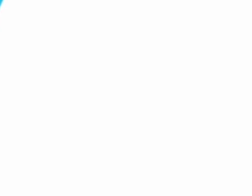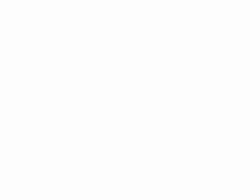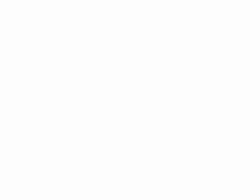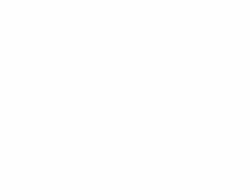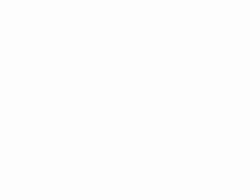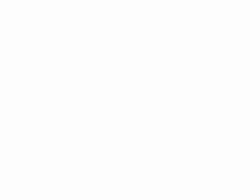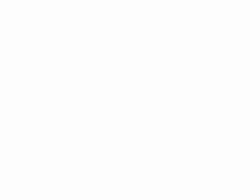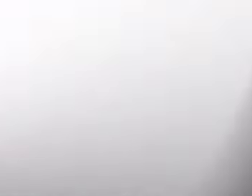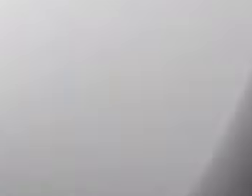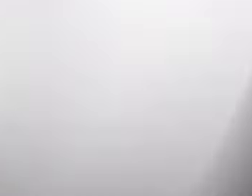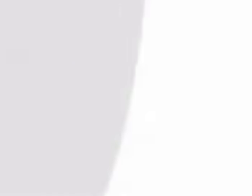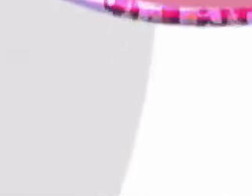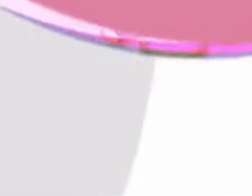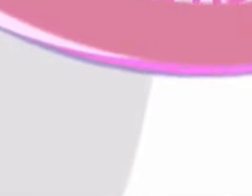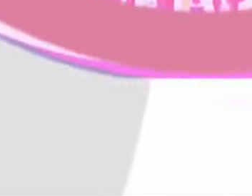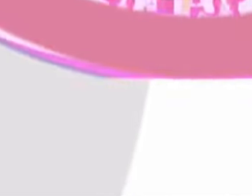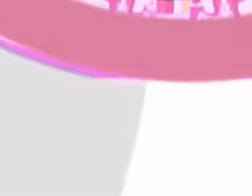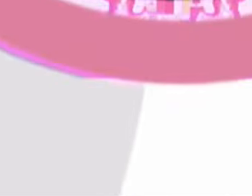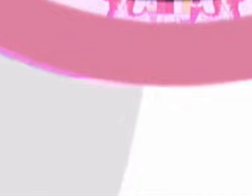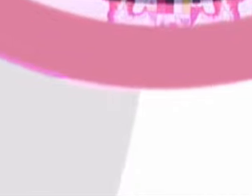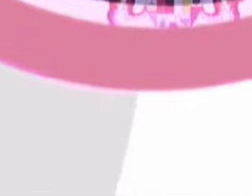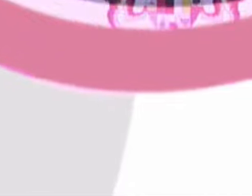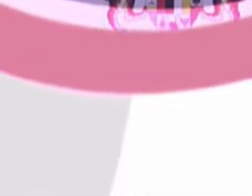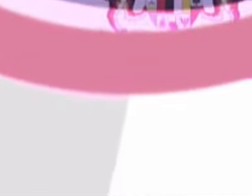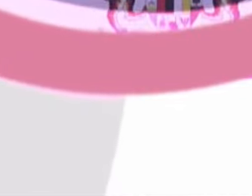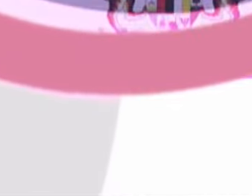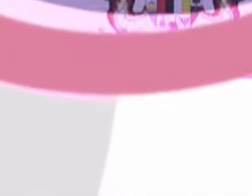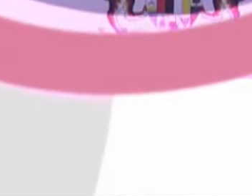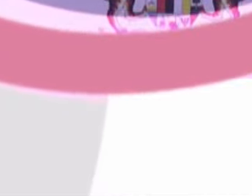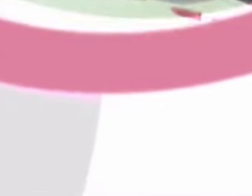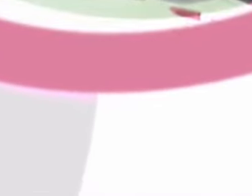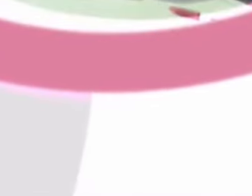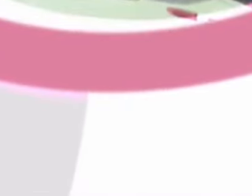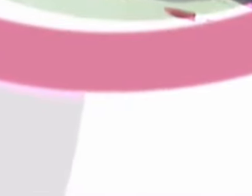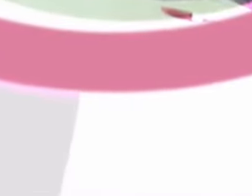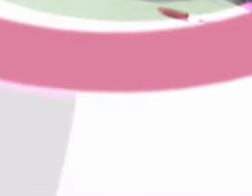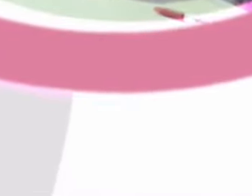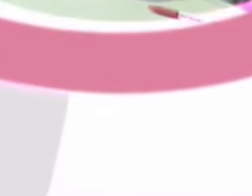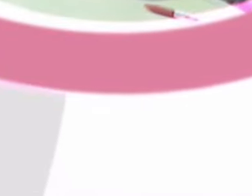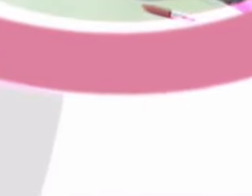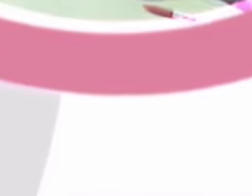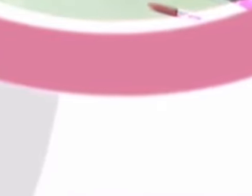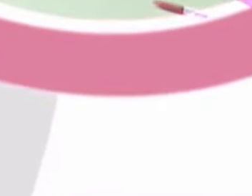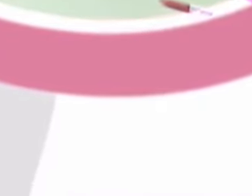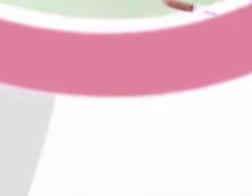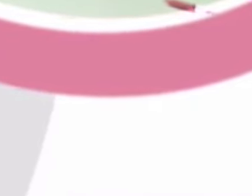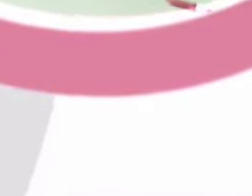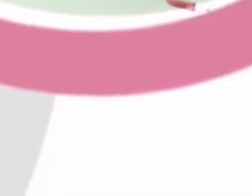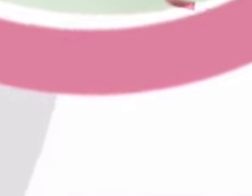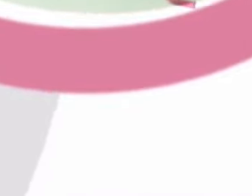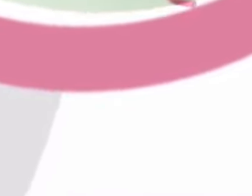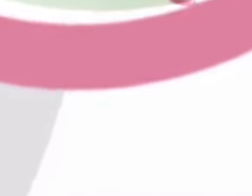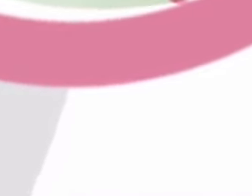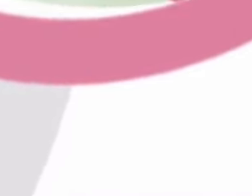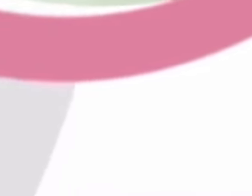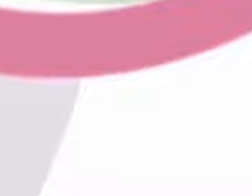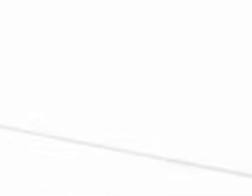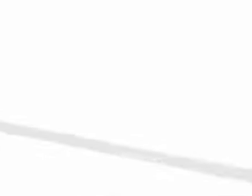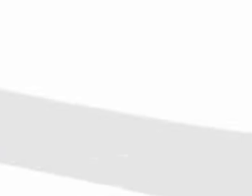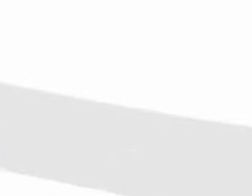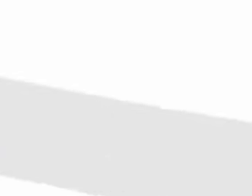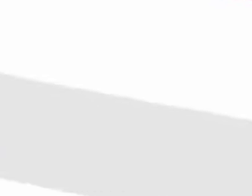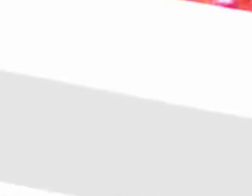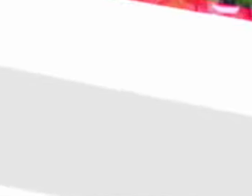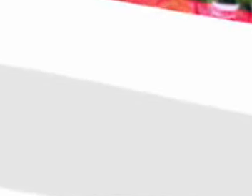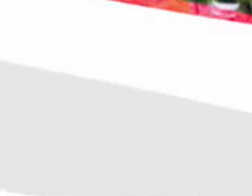Bersama-sama kita meriahkan Program Madani Rakyat 2024 Sarawakku Sayang pada 27 hingga 29 September